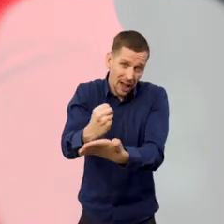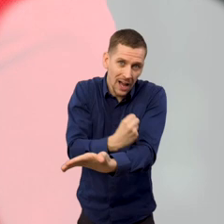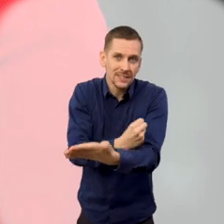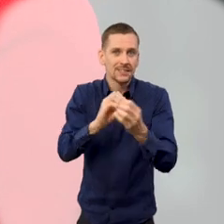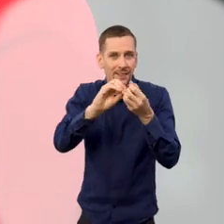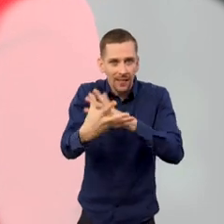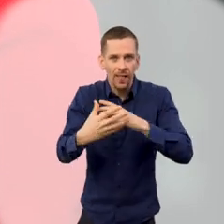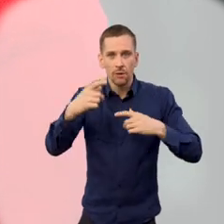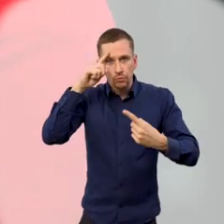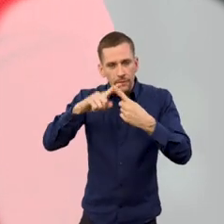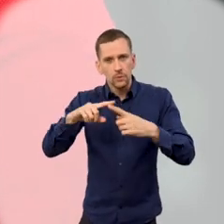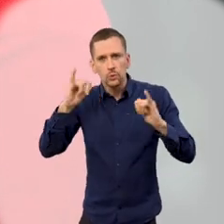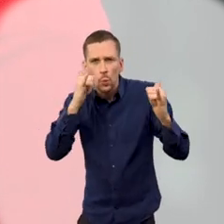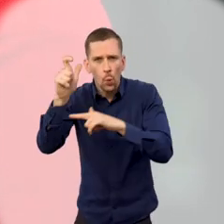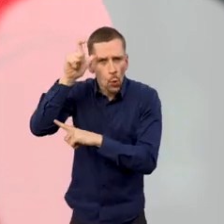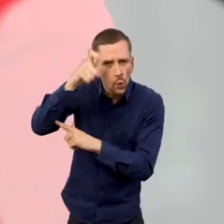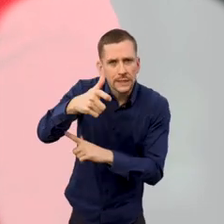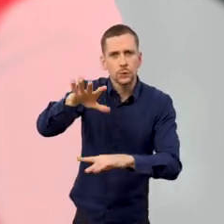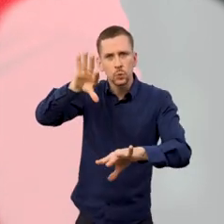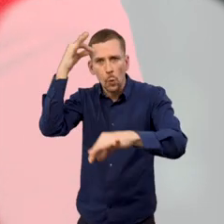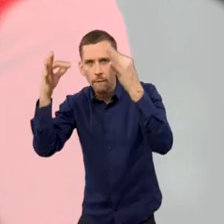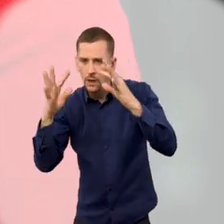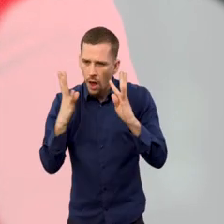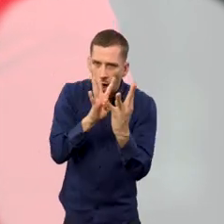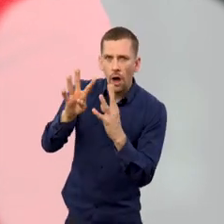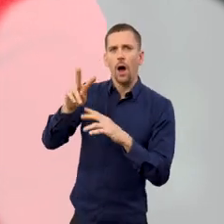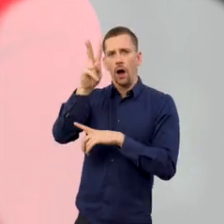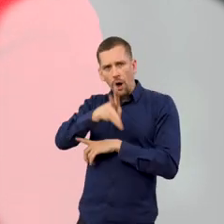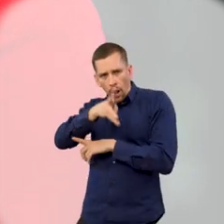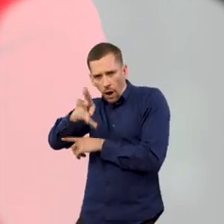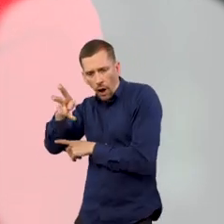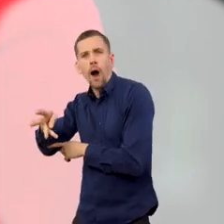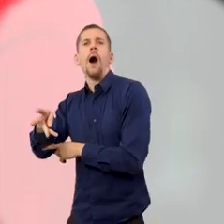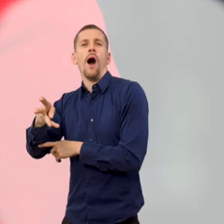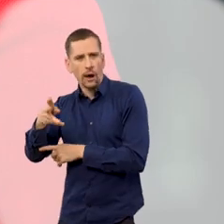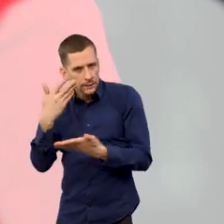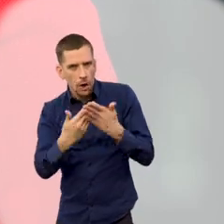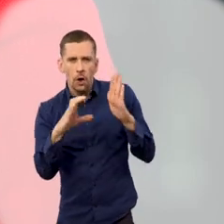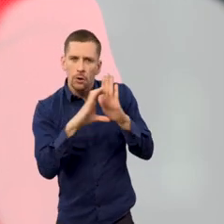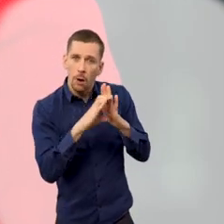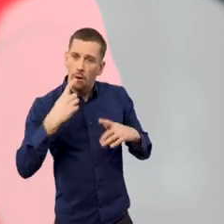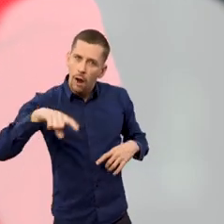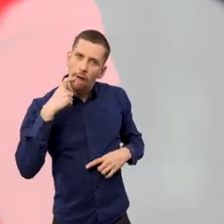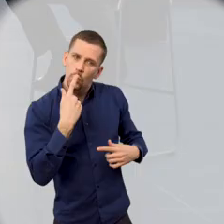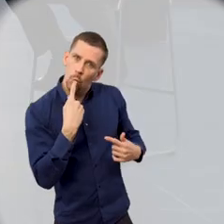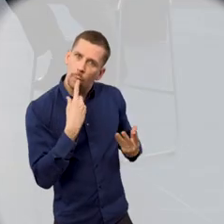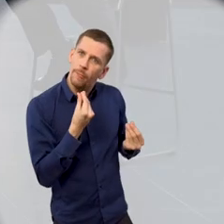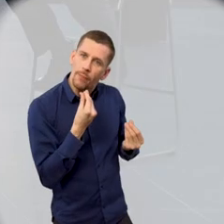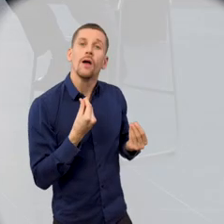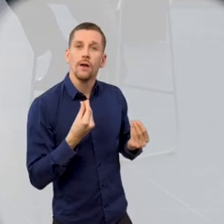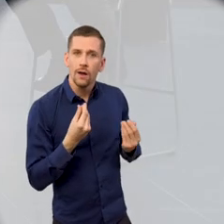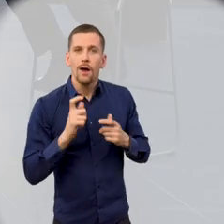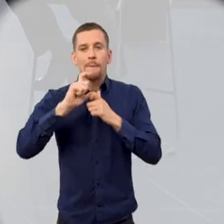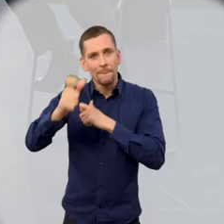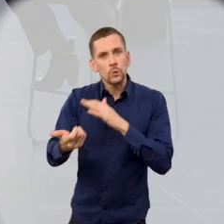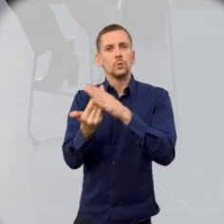phase de test en ligne avec des jeux de logique et une première découverte du code. Et puis ensuite, les élèves sont